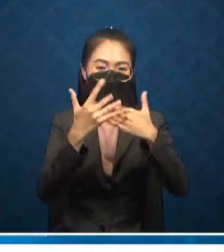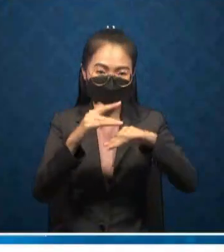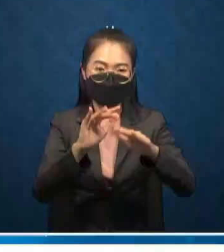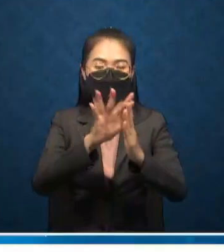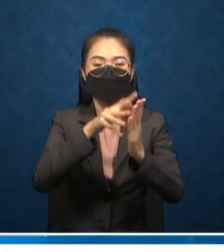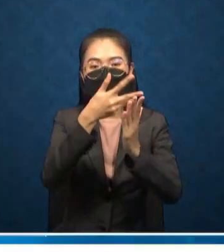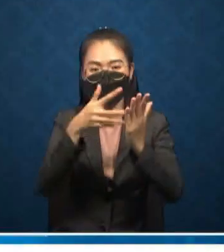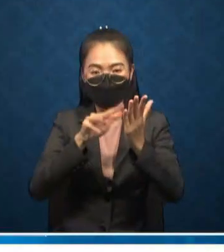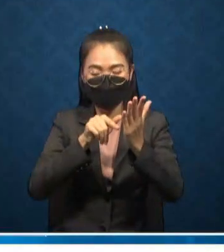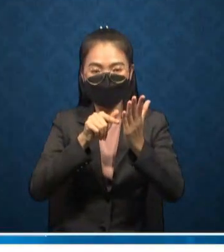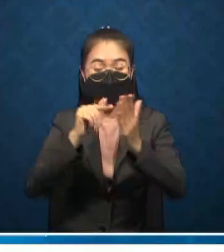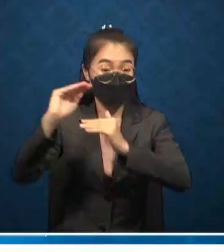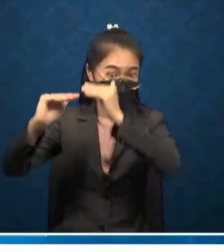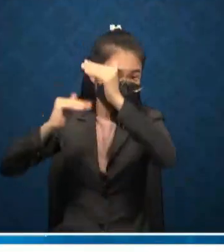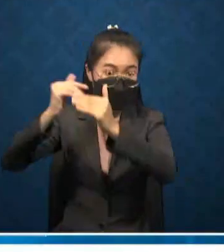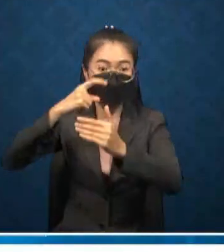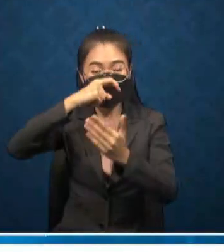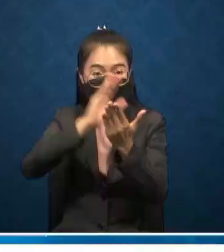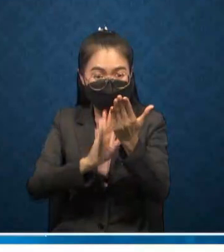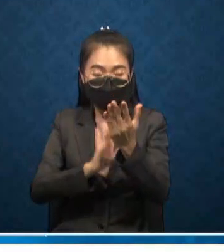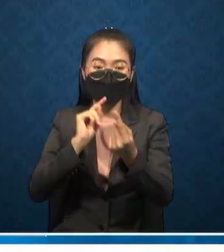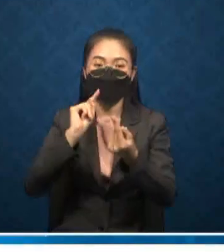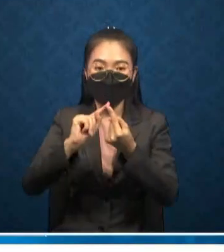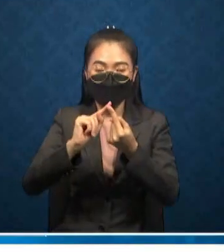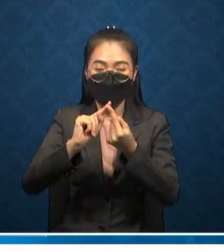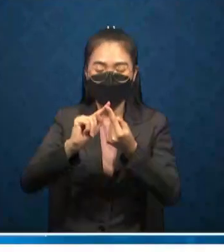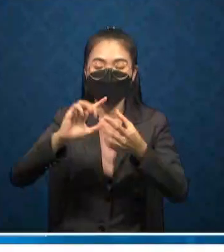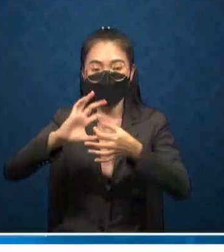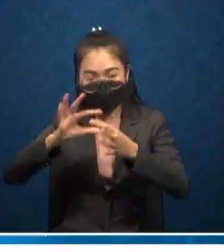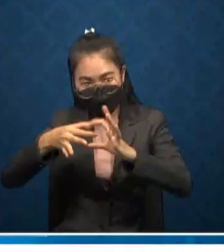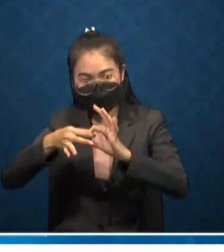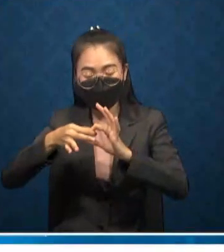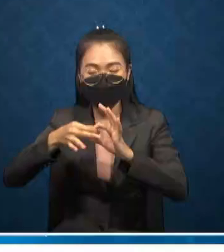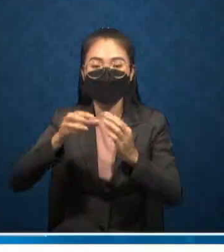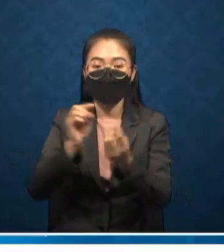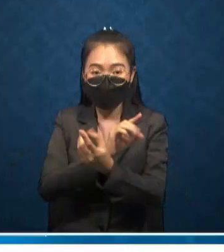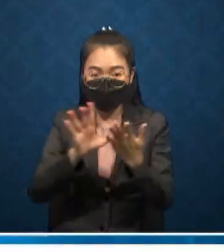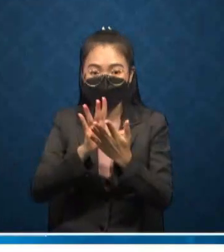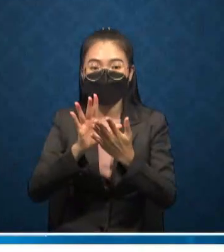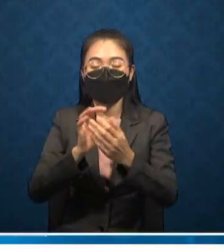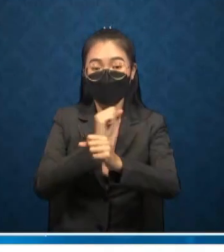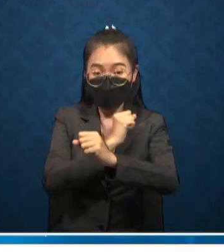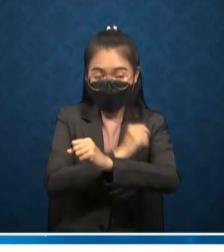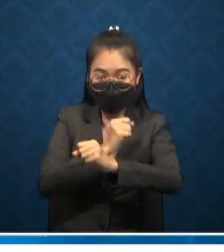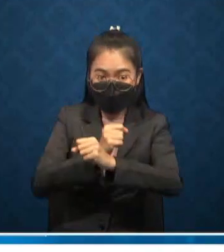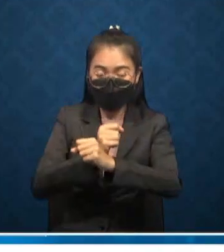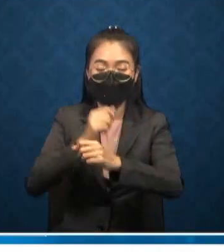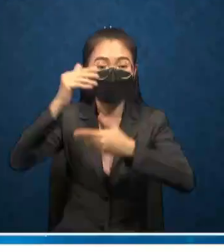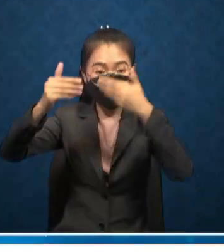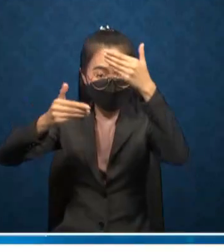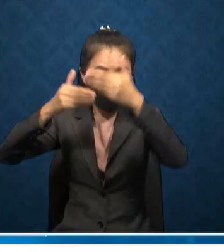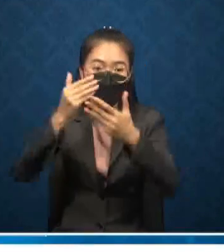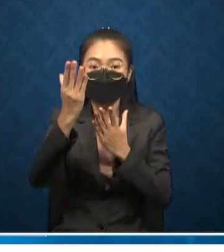กีฬาแรงงานและการพัฒนาทรัพยากรมนุษย์สอดคล้องจัดกิจกรรมการเรียนรู้